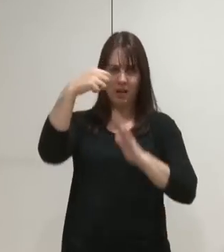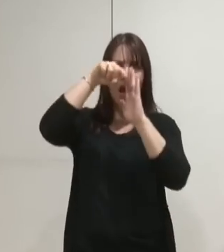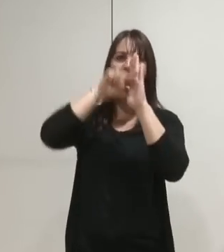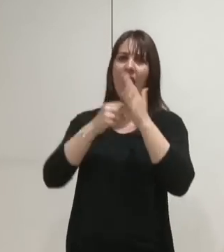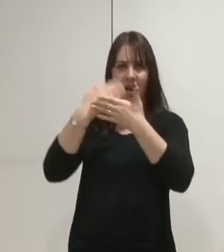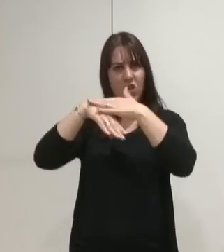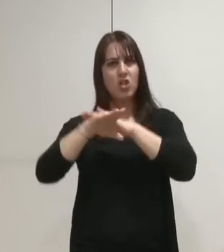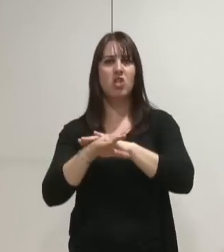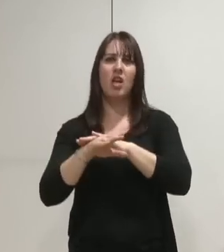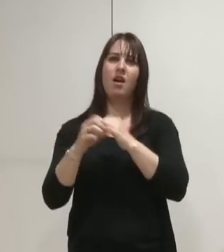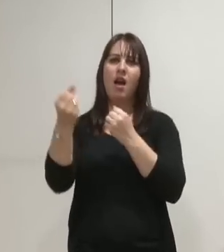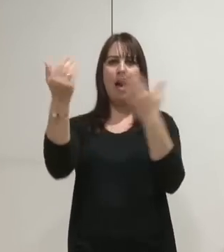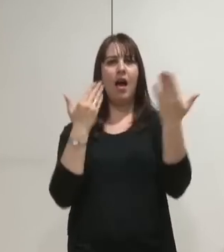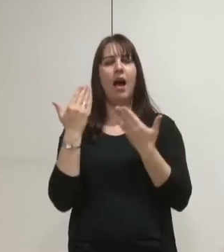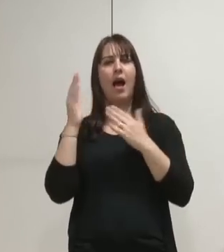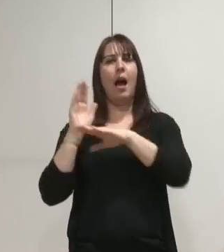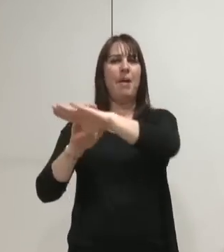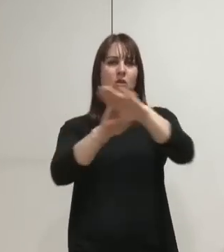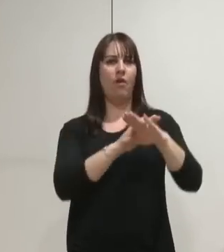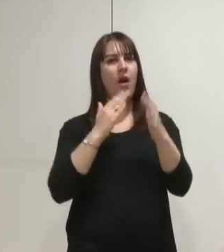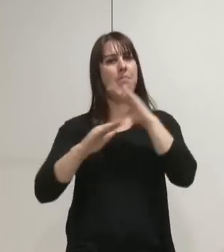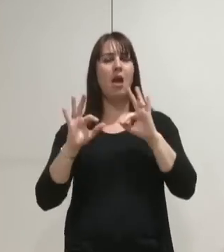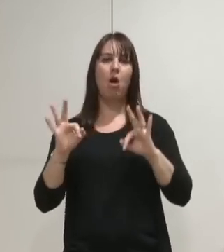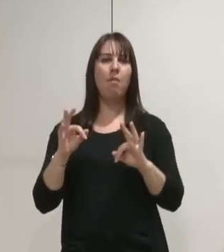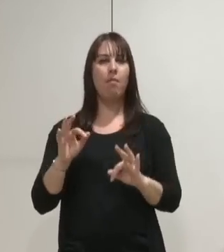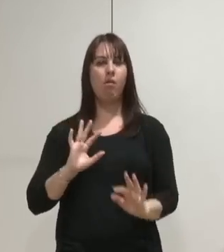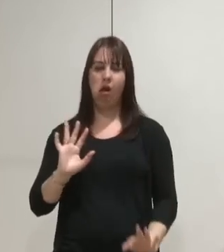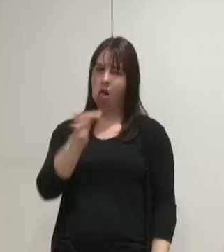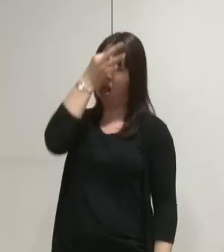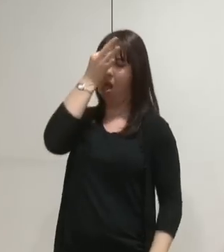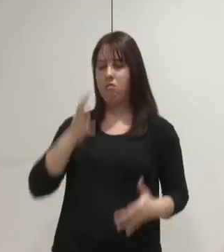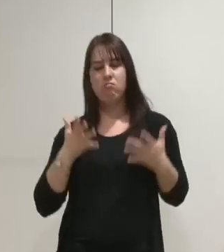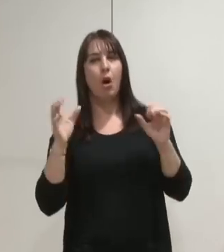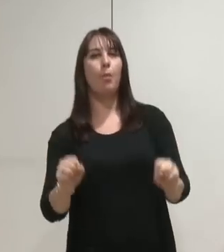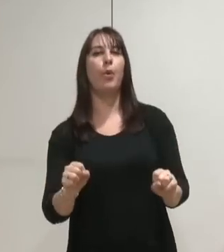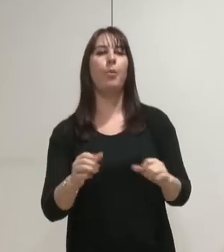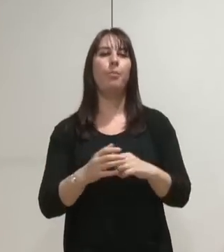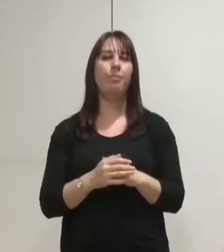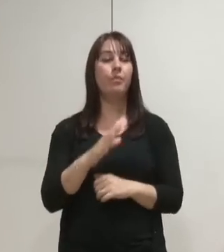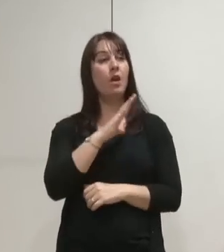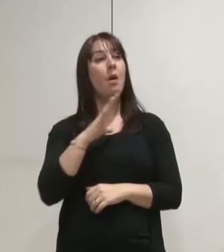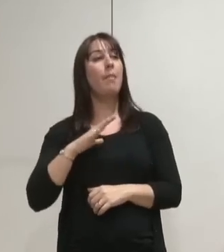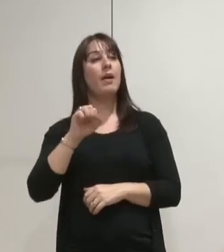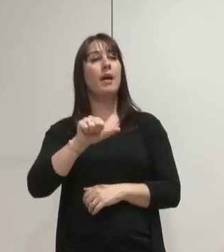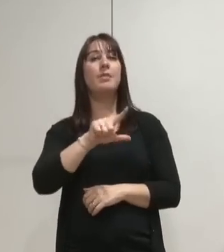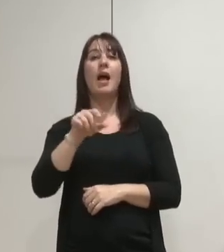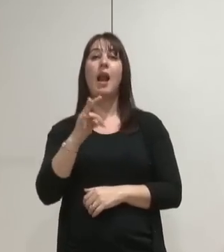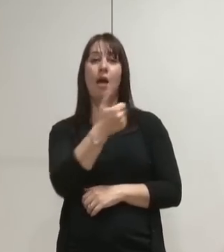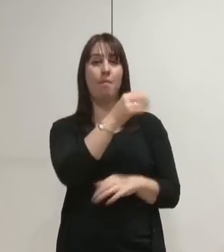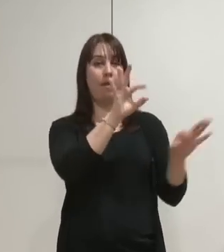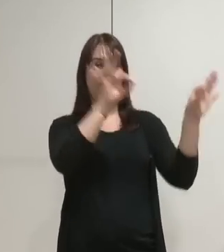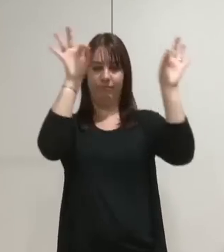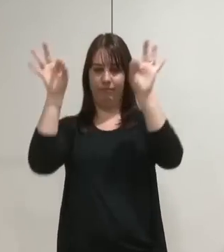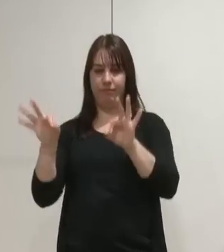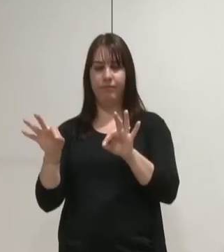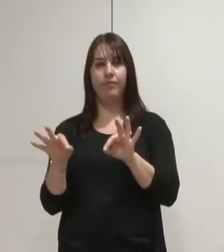d'offre mais ça n'empêche pas la volonté de mouiller sa chemise dans celle de Madame Salah je cite le choix de